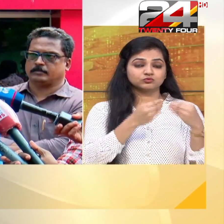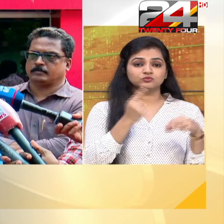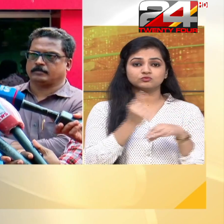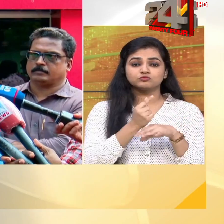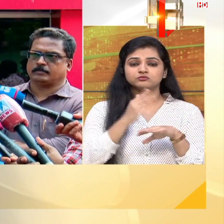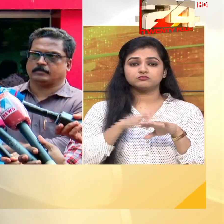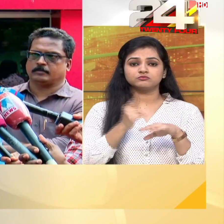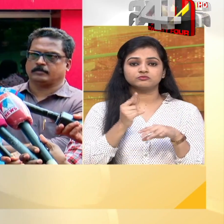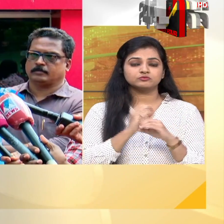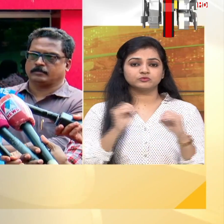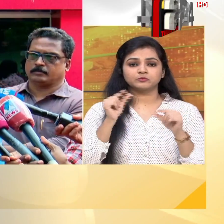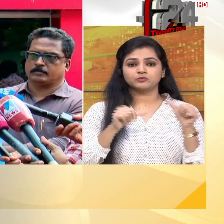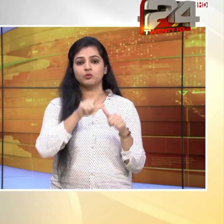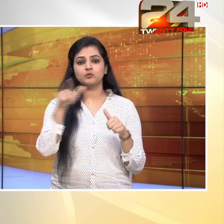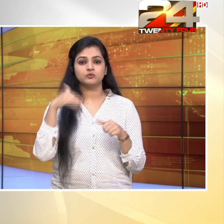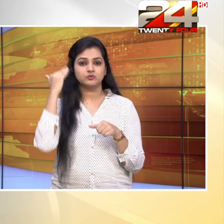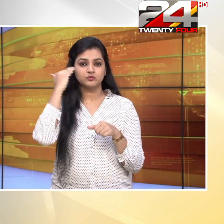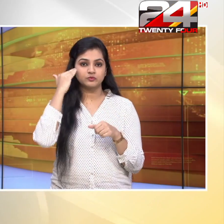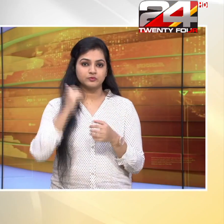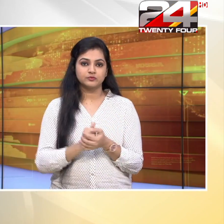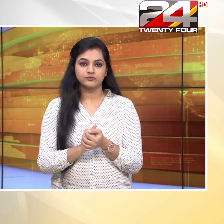ലഭിച്ചിട്ടില്ല എന്നുള്ള വിവരം കേരളത്തിലെ ആൾക്കാർ അറിയാം.